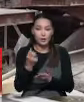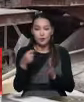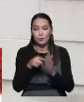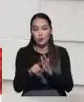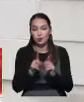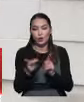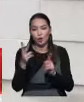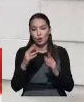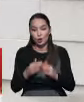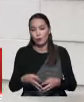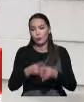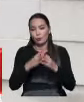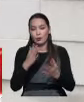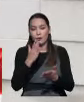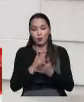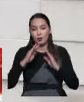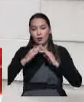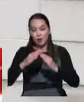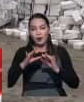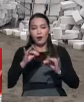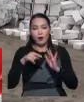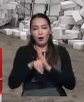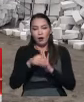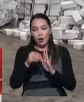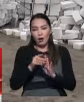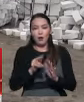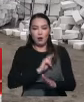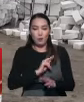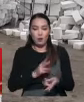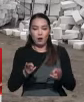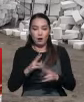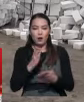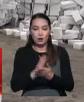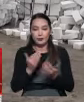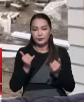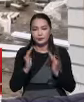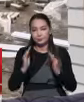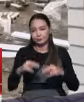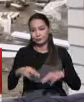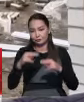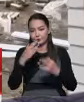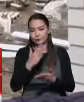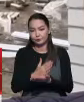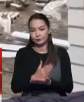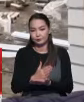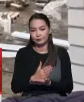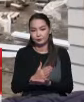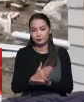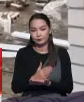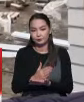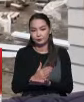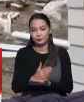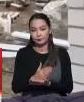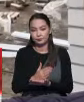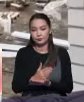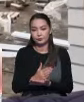үй тұрғызған. Енді шатыр мен ішкі әрлеу жұмыстары қалды. Қазір 3 үйдің іргетасы қаланып жатыр. Срок у нас стараемся